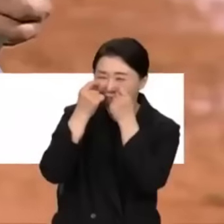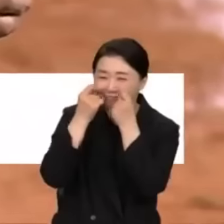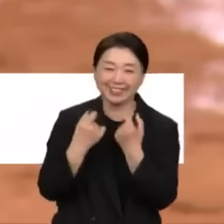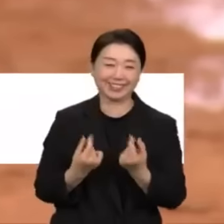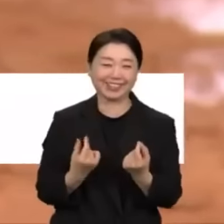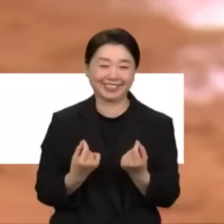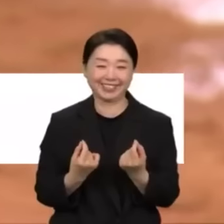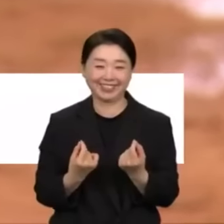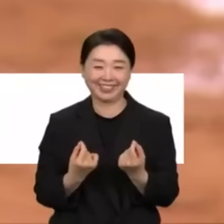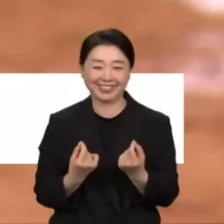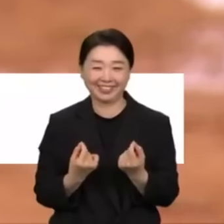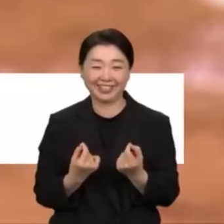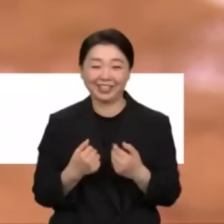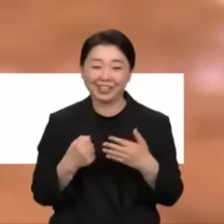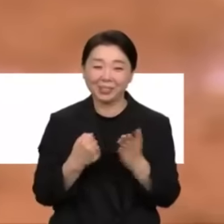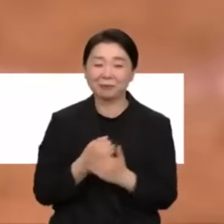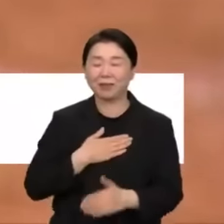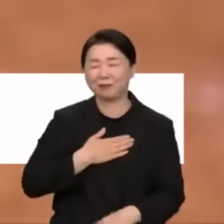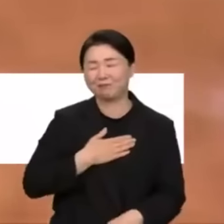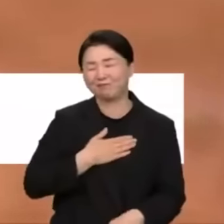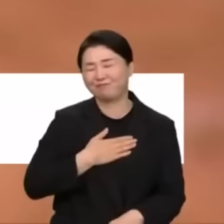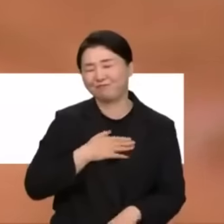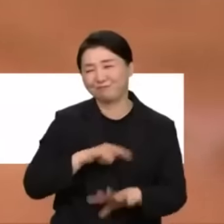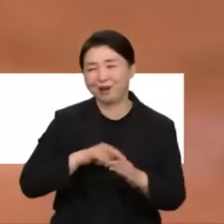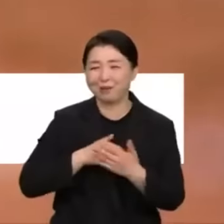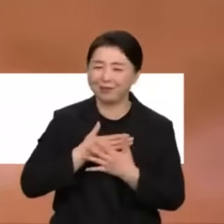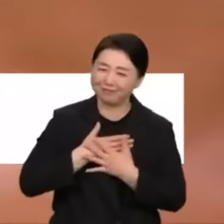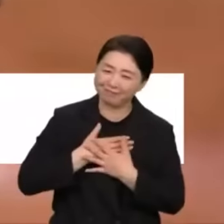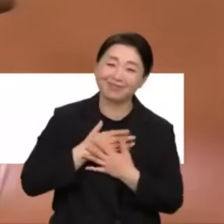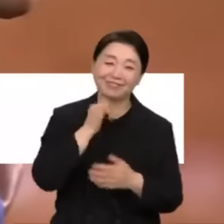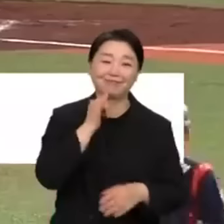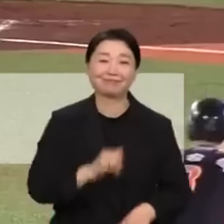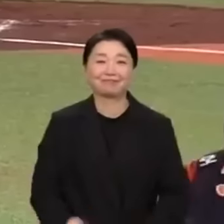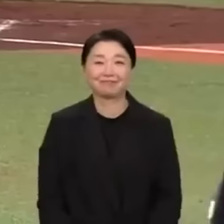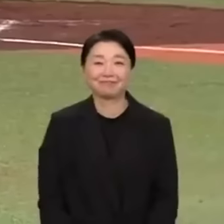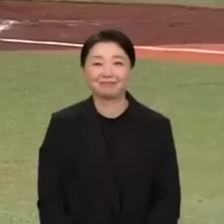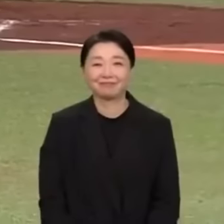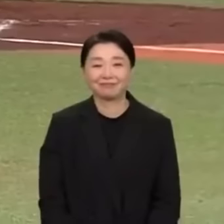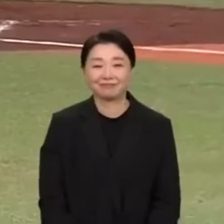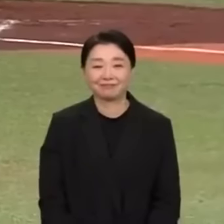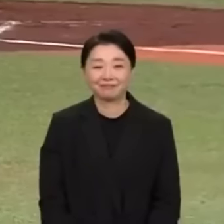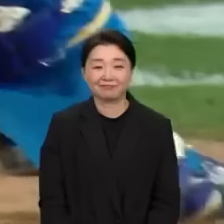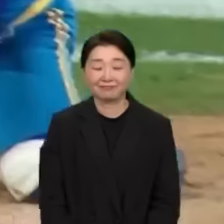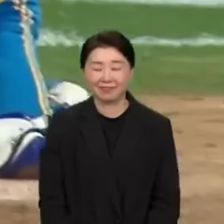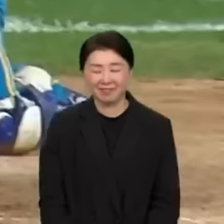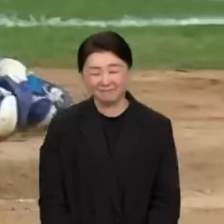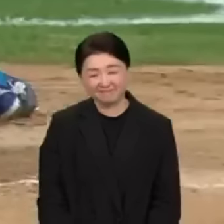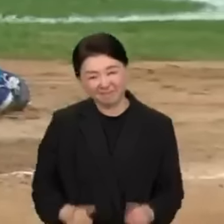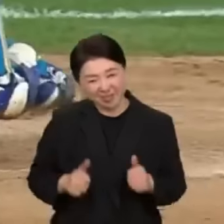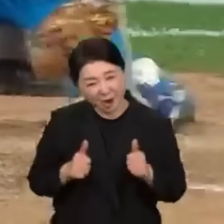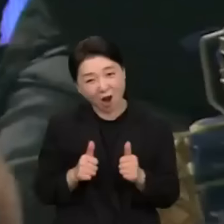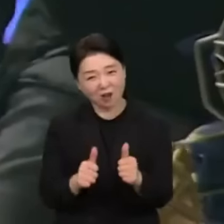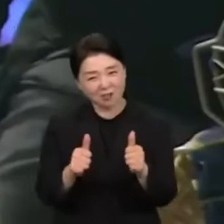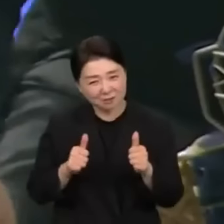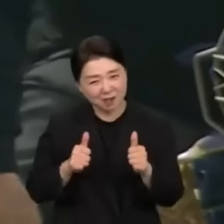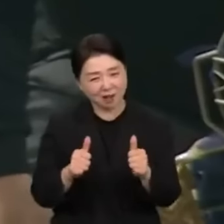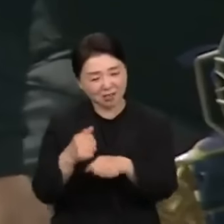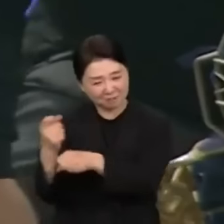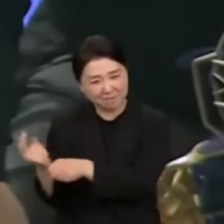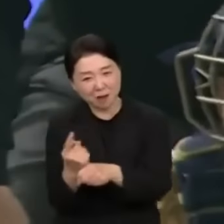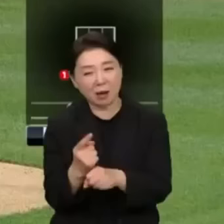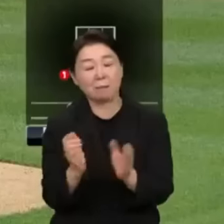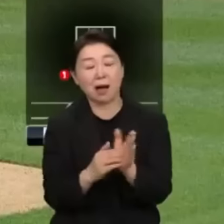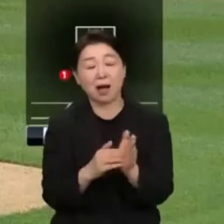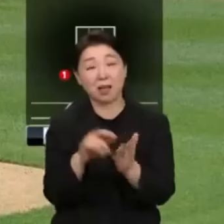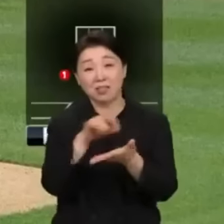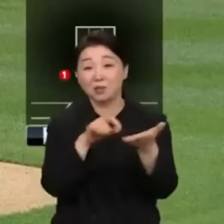것 같더라고요. 네, 그래서 저도 마음이 조금 찡했습니다. 꾸준함을 쌓아 올려 만든 대기록. 데뷔 첫